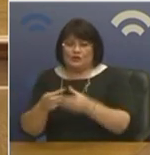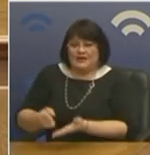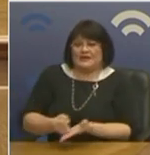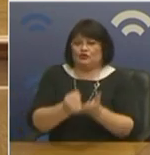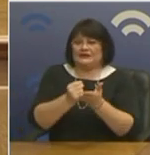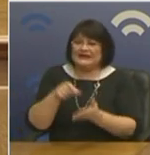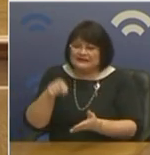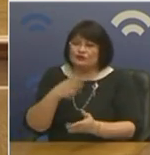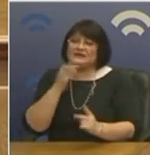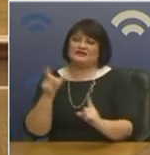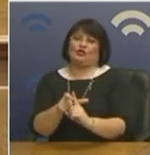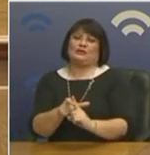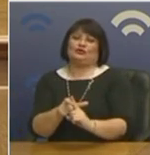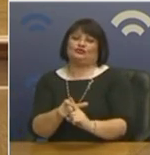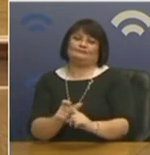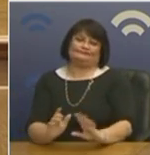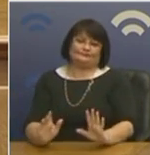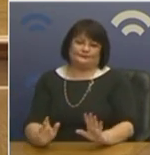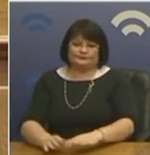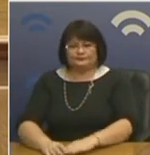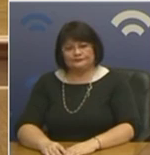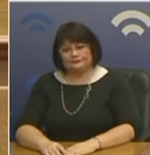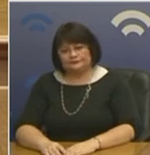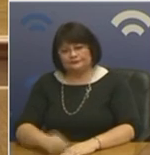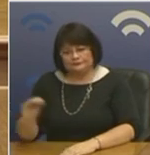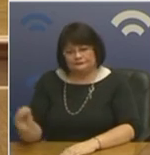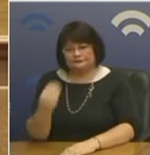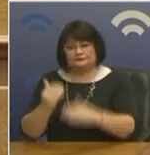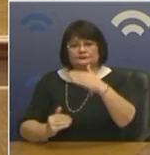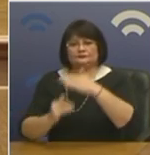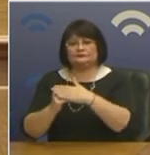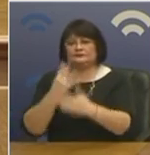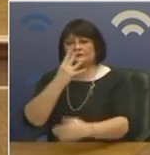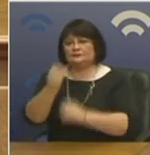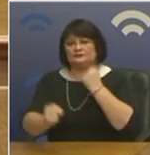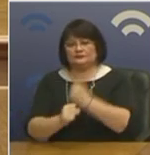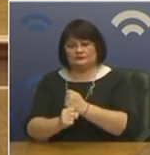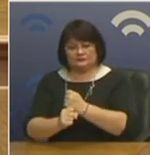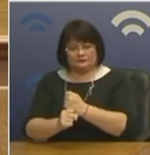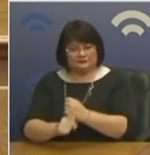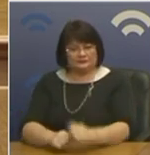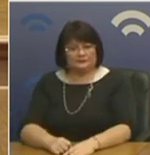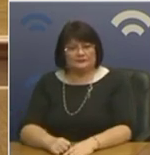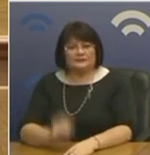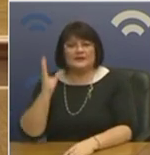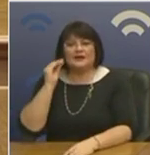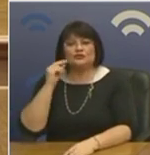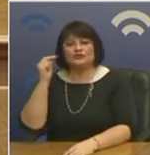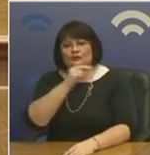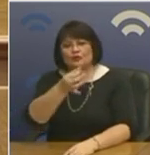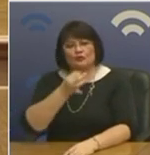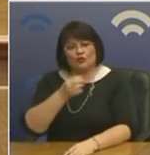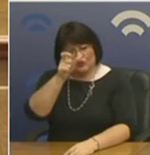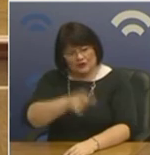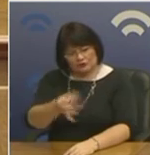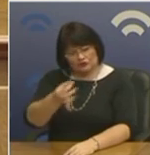υποστηρίξει. Επίσης, εκλογή maximum 3 τετραετίες. Τον είχα ακούσει τον Πρωθυπουργό το σημερινό παλαιότερα να το